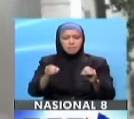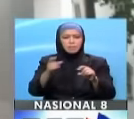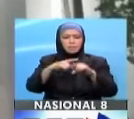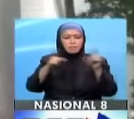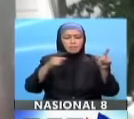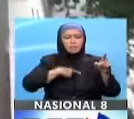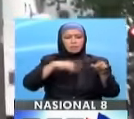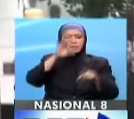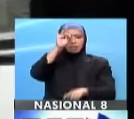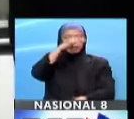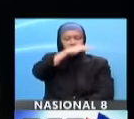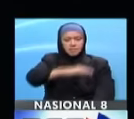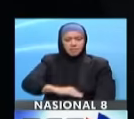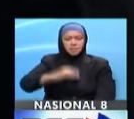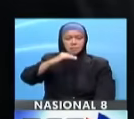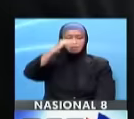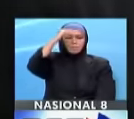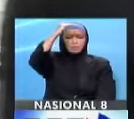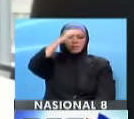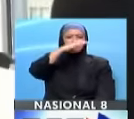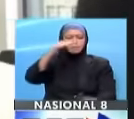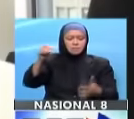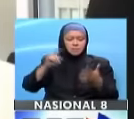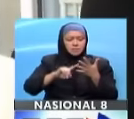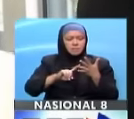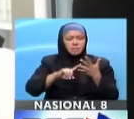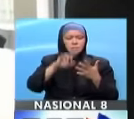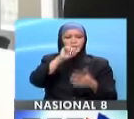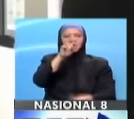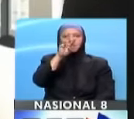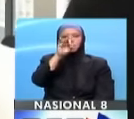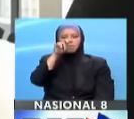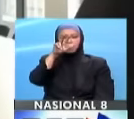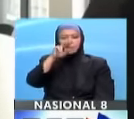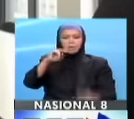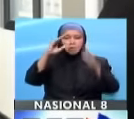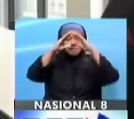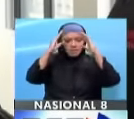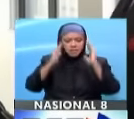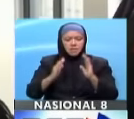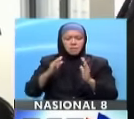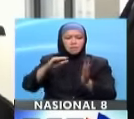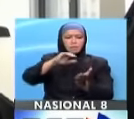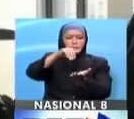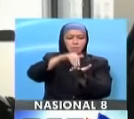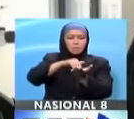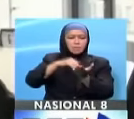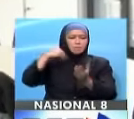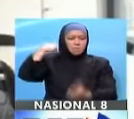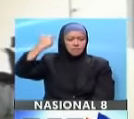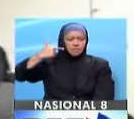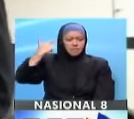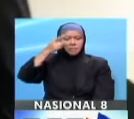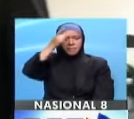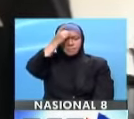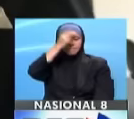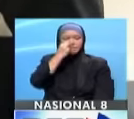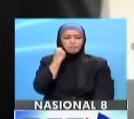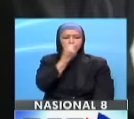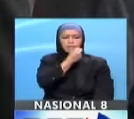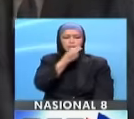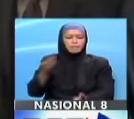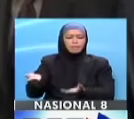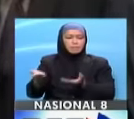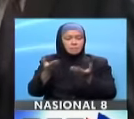Holborn di nombor 1 Exchange Square dan juga Aviation House juga di kota London. Datuk Seri Najib juga dibawa melawat bangunan yang disewa